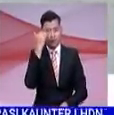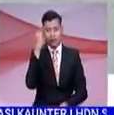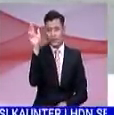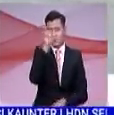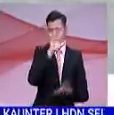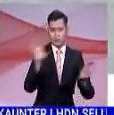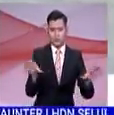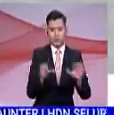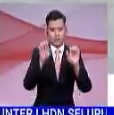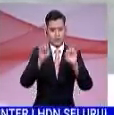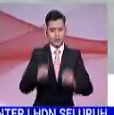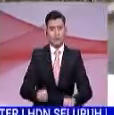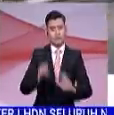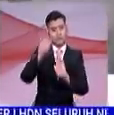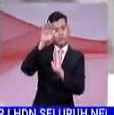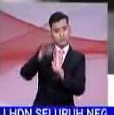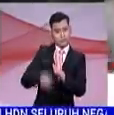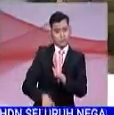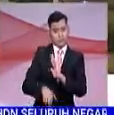kes COVID-19 ni.